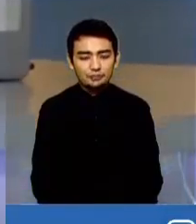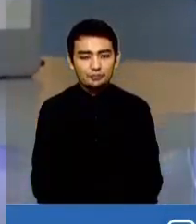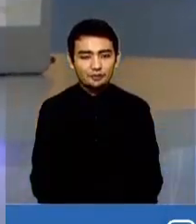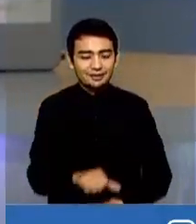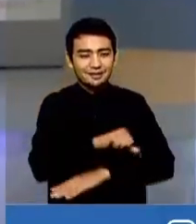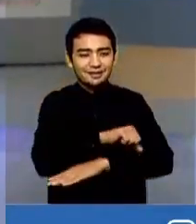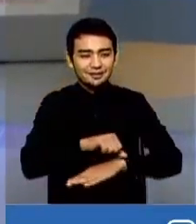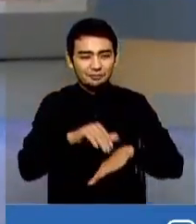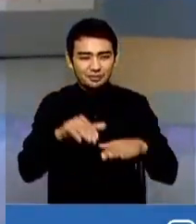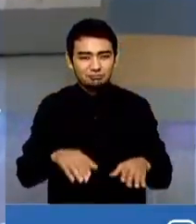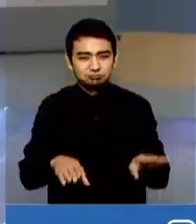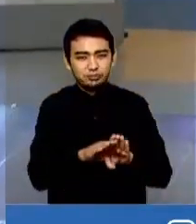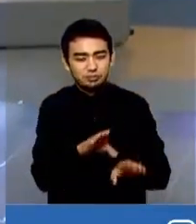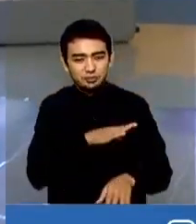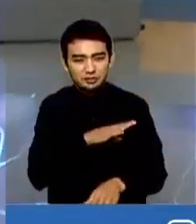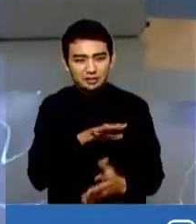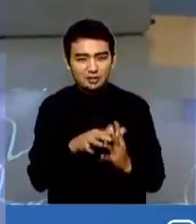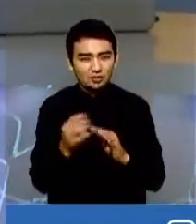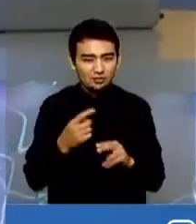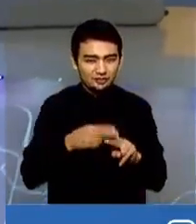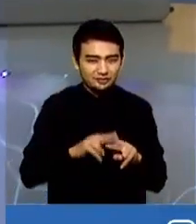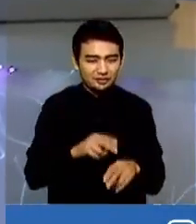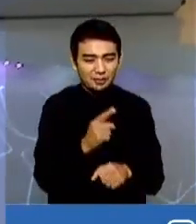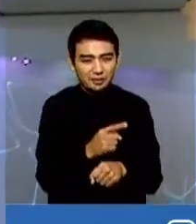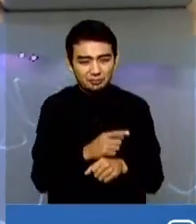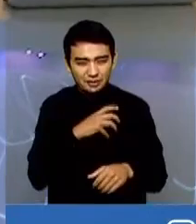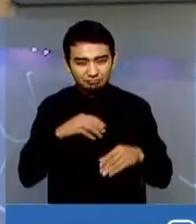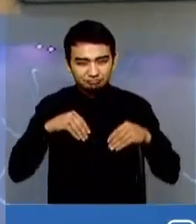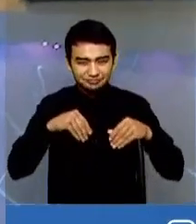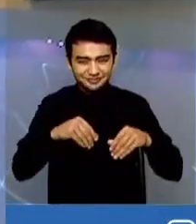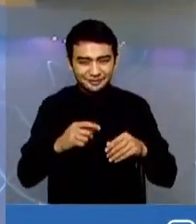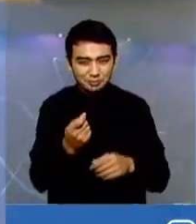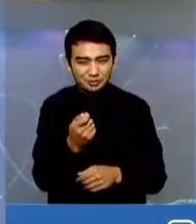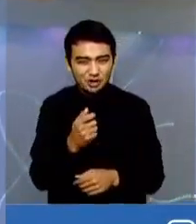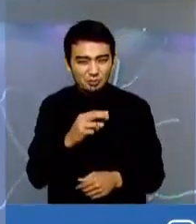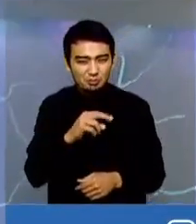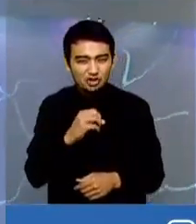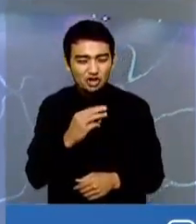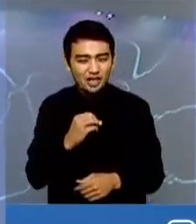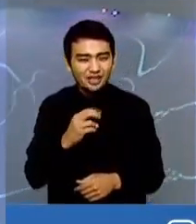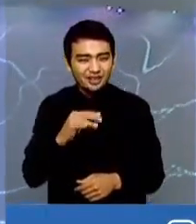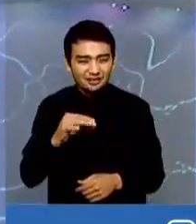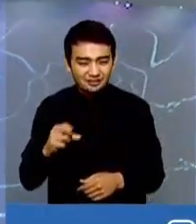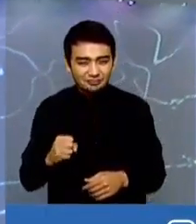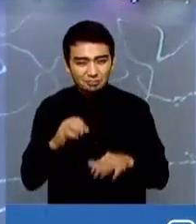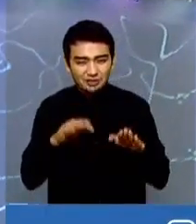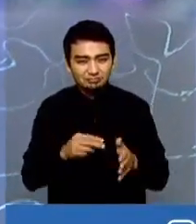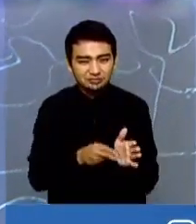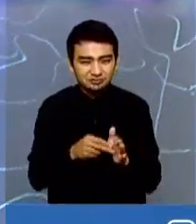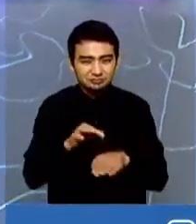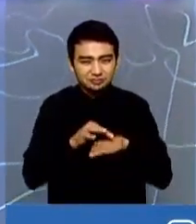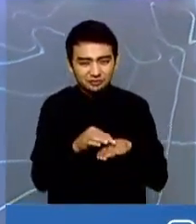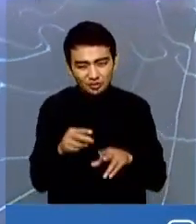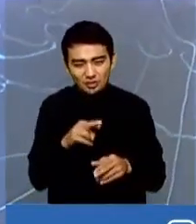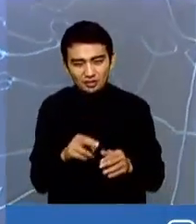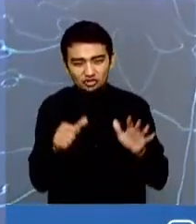Граница на замке. Минсельхоз ввел запрет на ввоз пшеницы автомобильным и железнодорожным транспортом. Продлится он полгода.